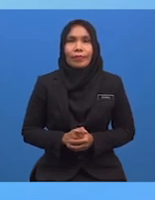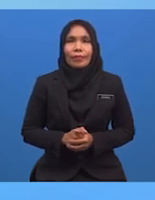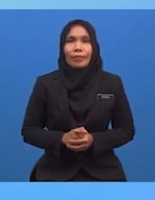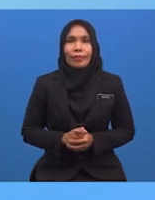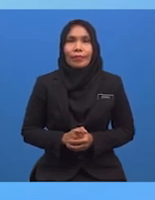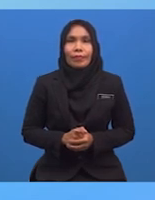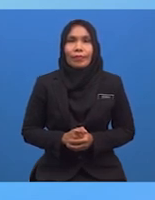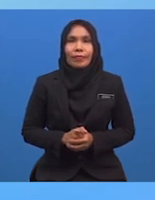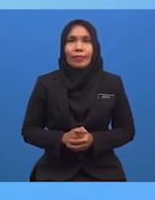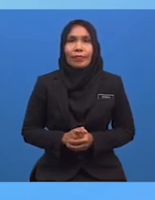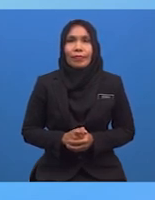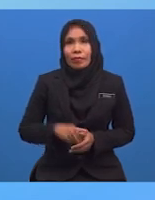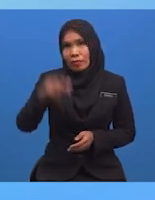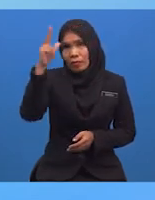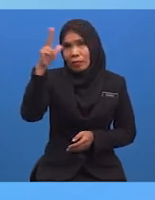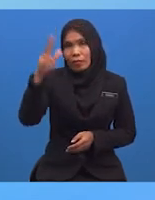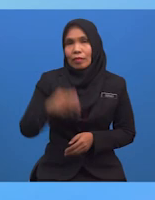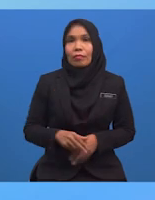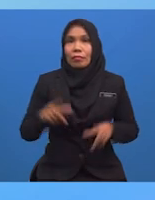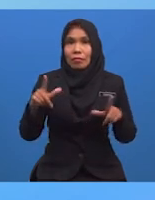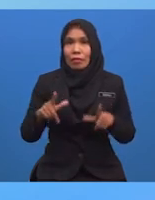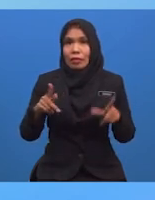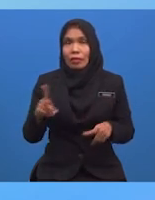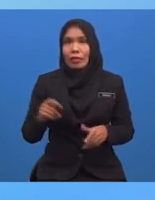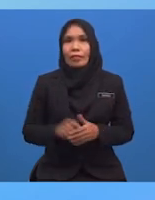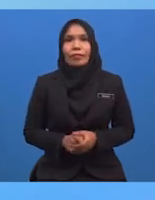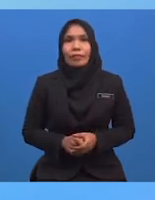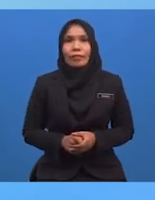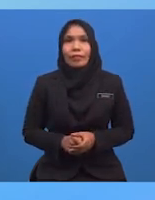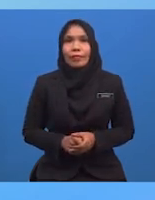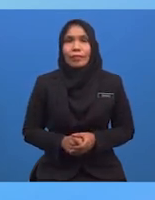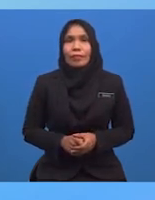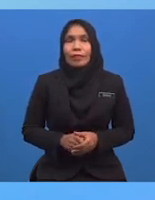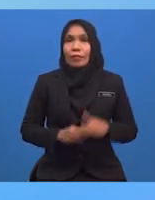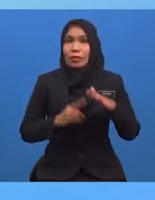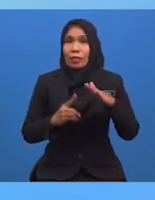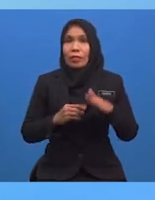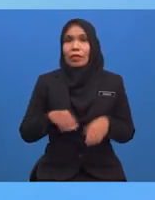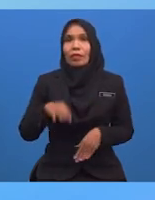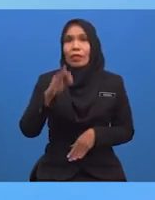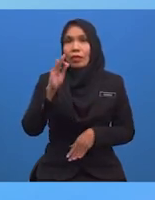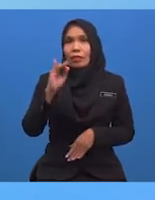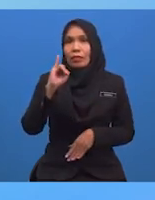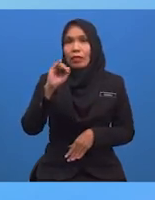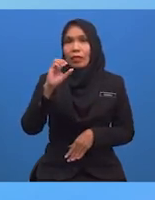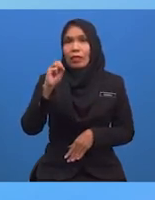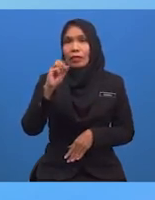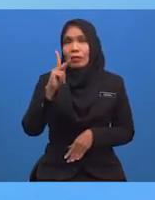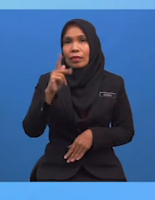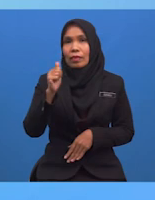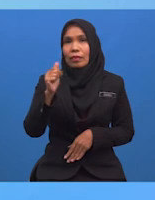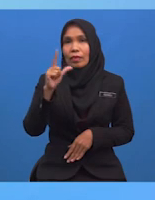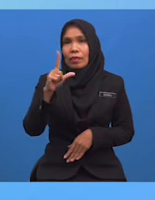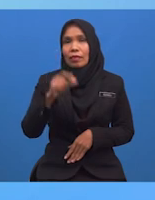Seterusnya, apabila kerajaan melaksanakan dasar fiskal menguncup pula, kerajaan akan mengurangkan